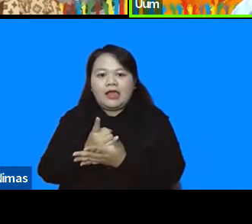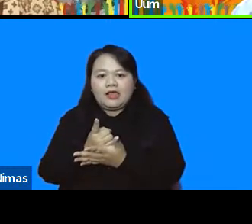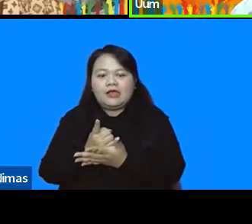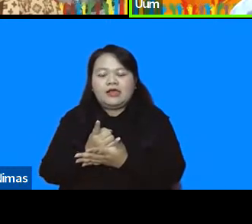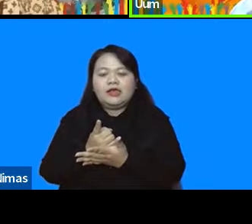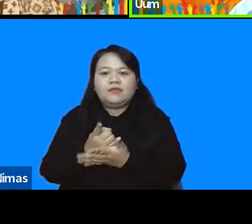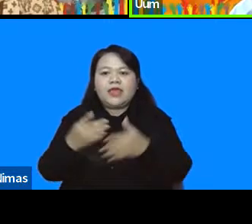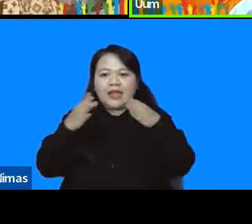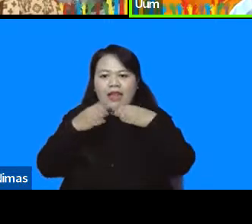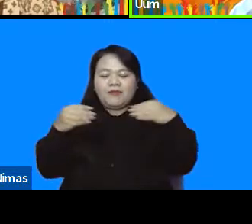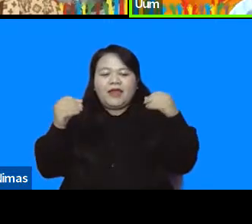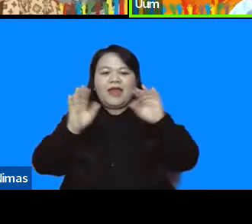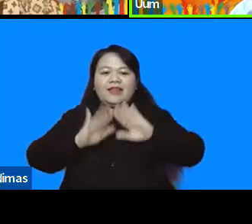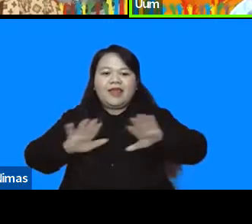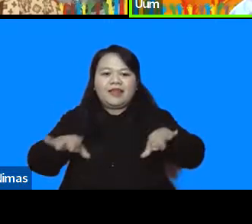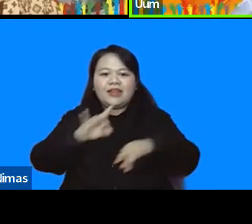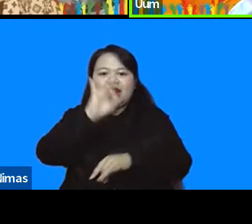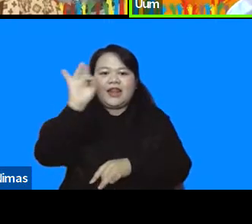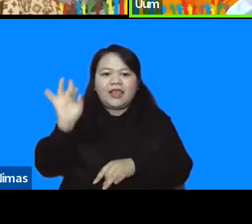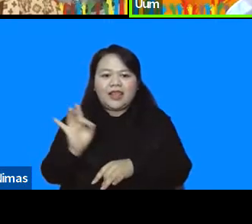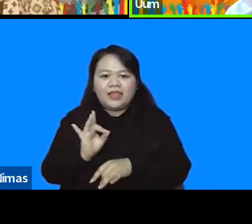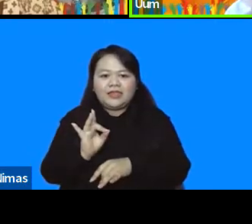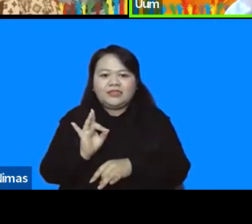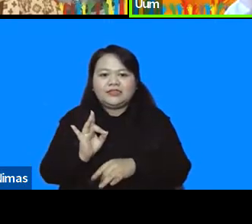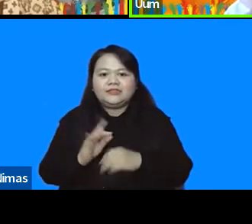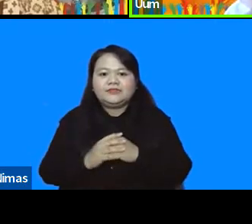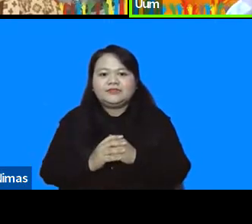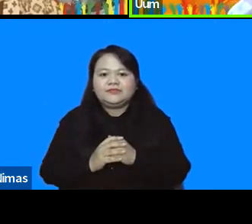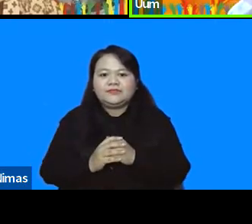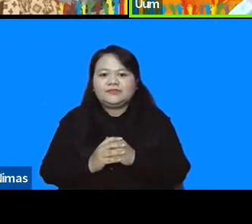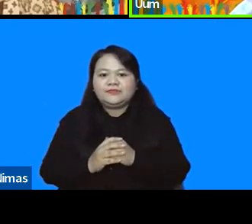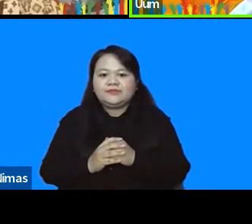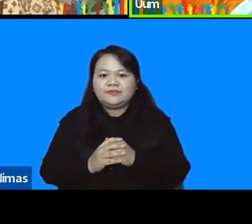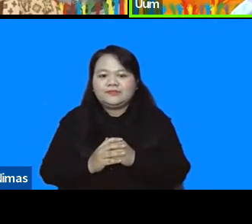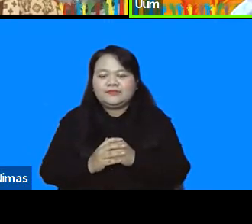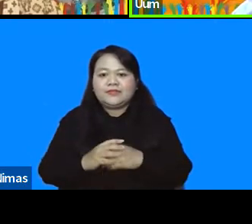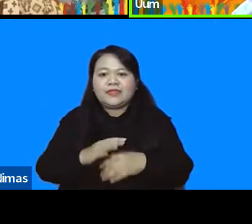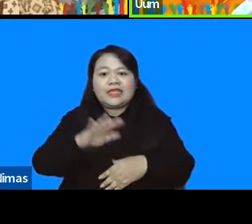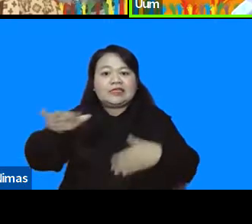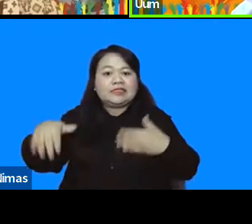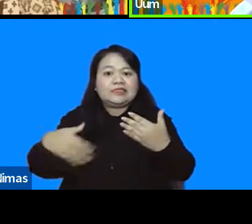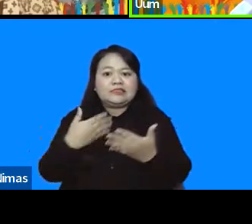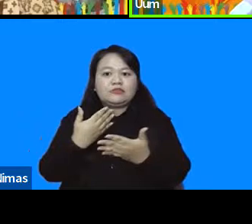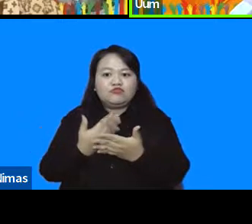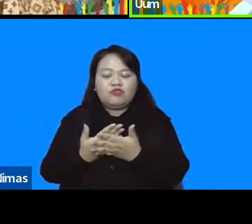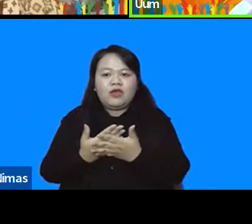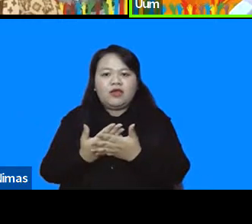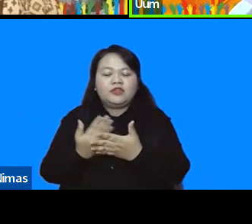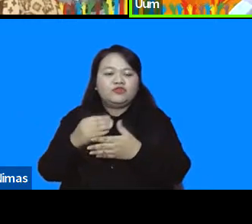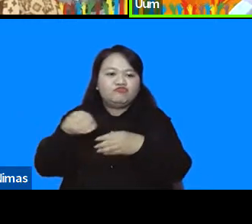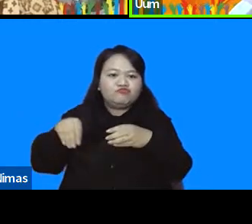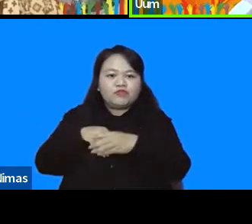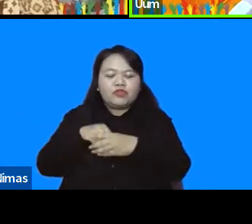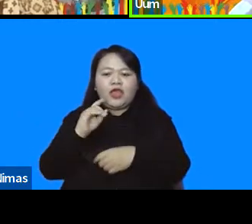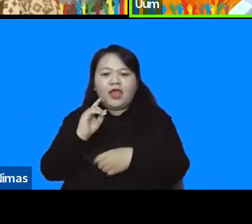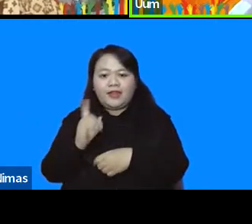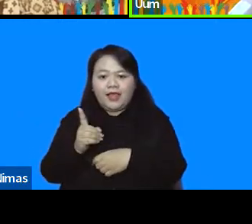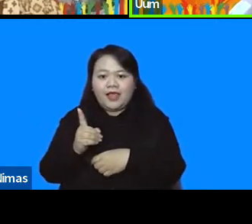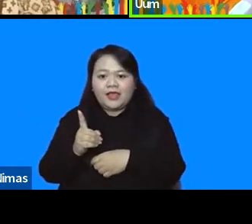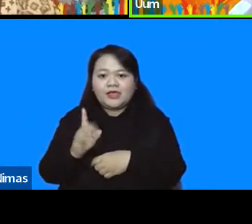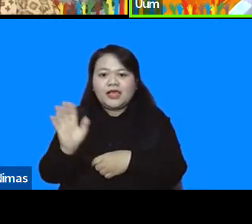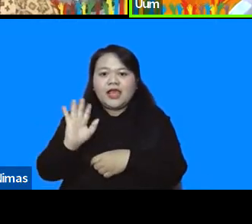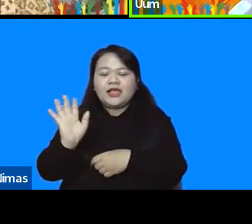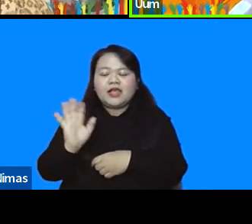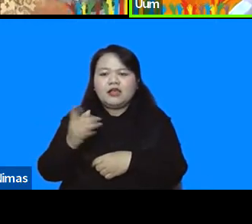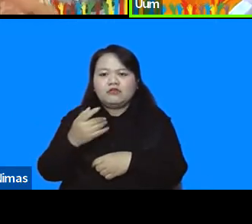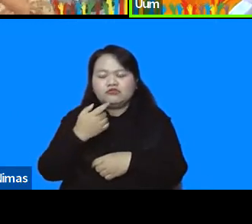ramah anak gitu dan sebagainya, proses pembelajarannya dan sebagainya. Itu semuanya masuk di situ gitu loh. Jadi tidak